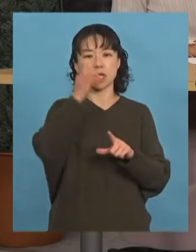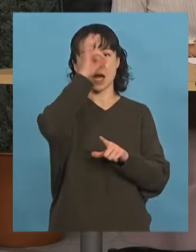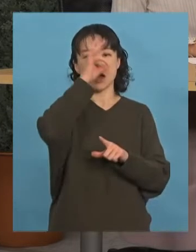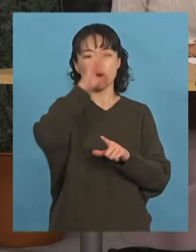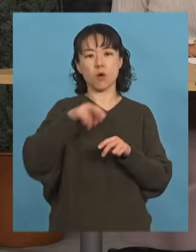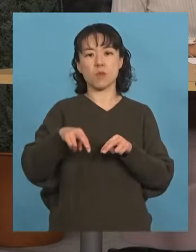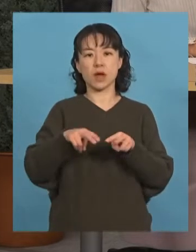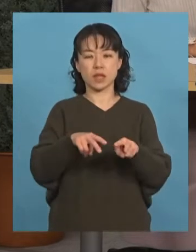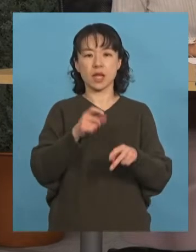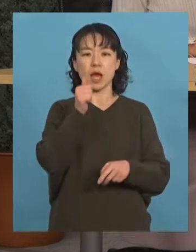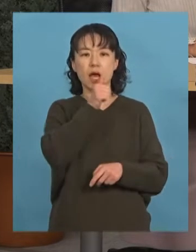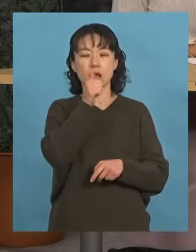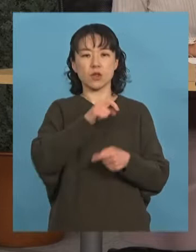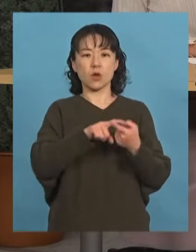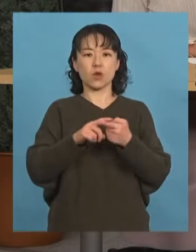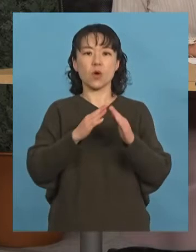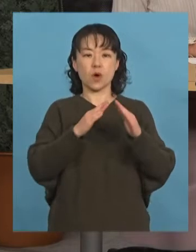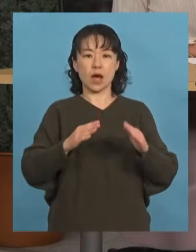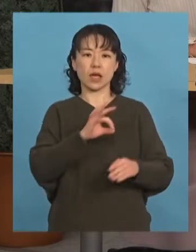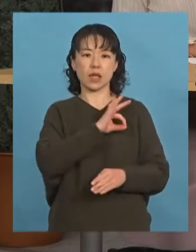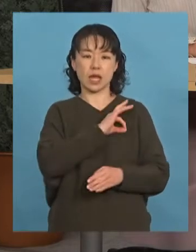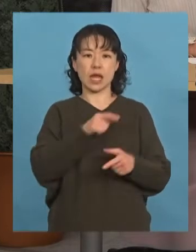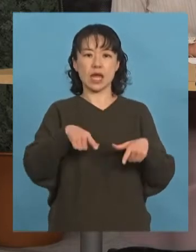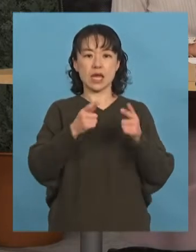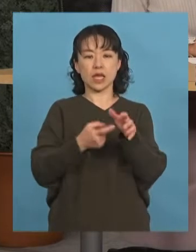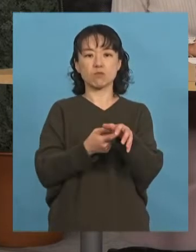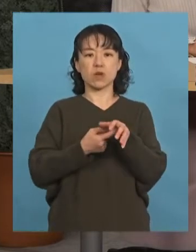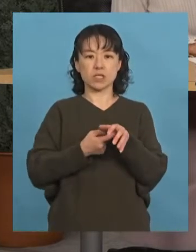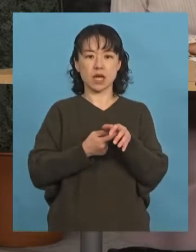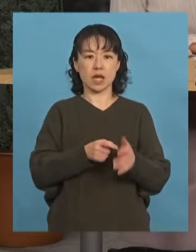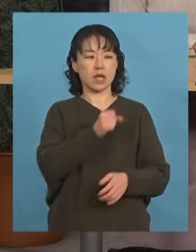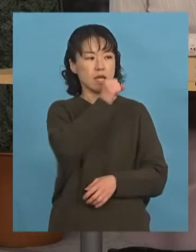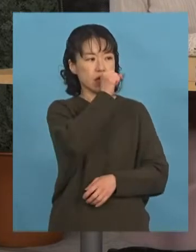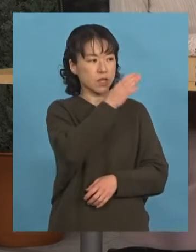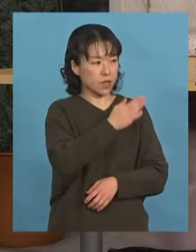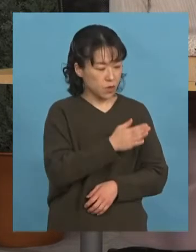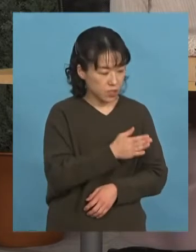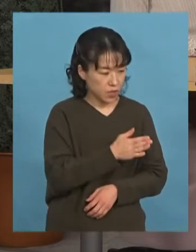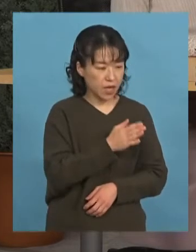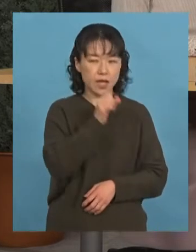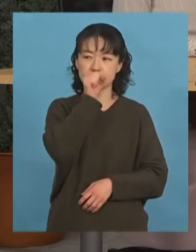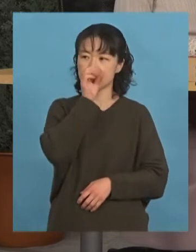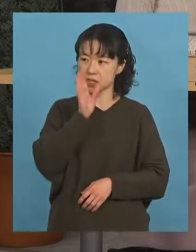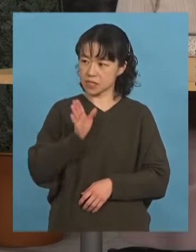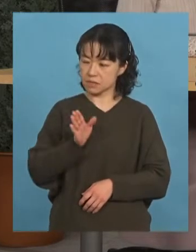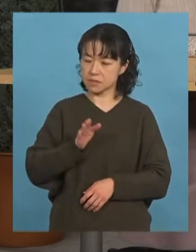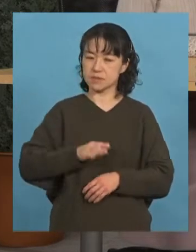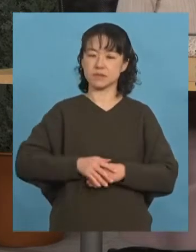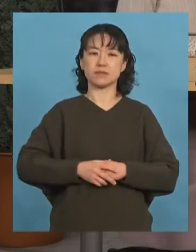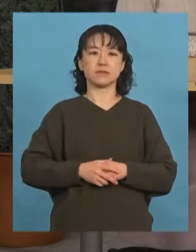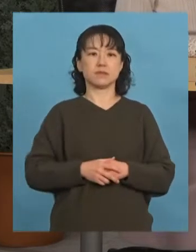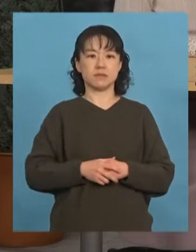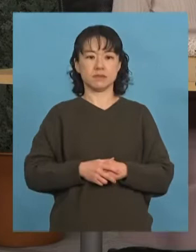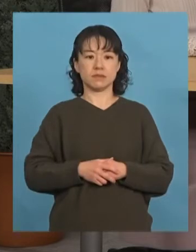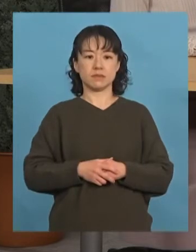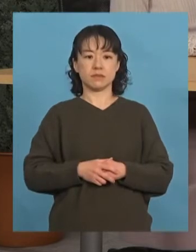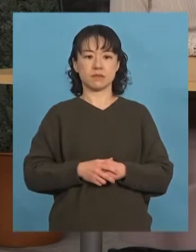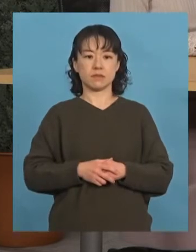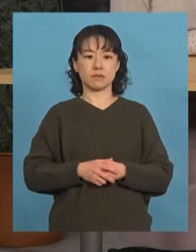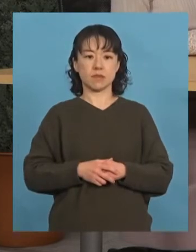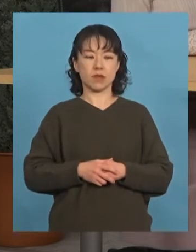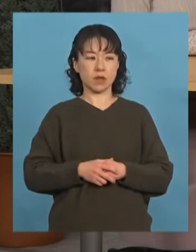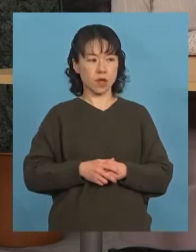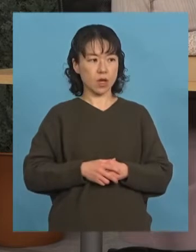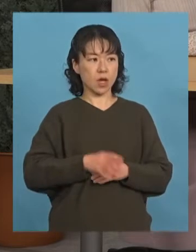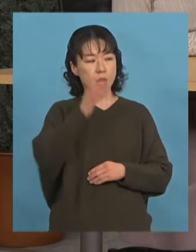ボランティアガイド協会の木村義雄さんにお話をお伺いします。よろしくお願いします。 よろしくお願いします。 まず